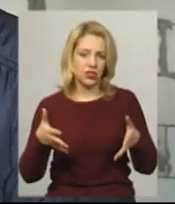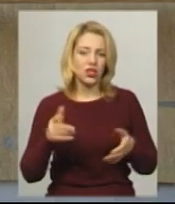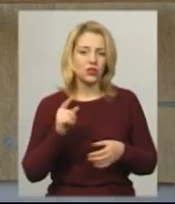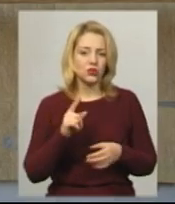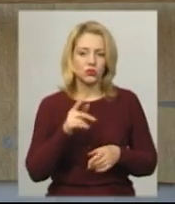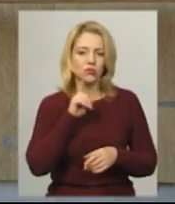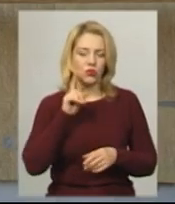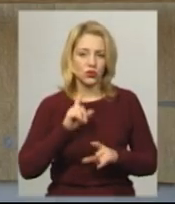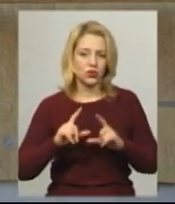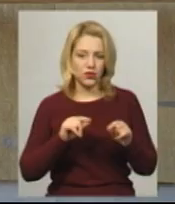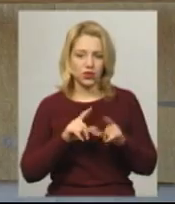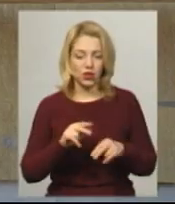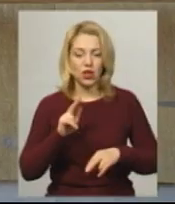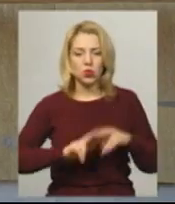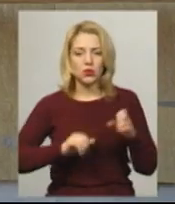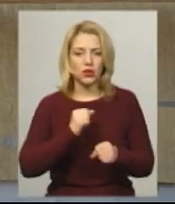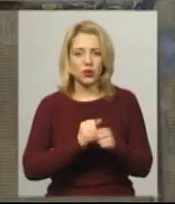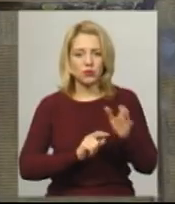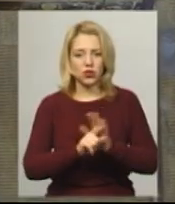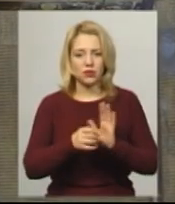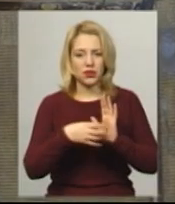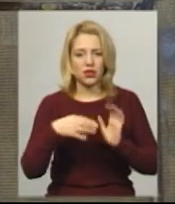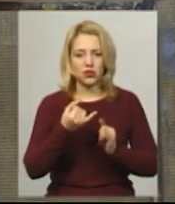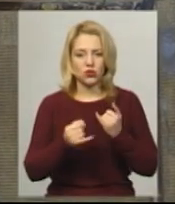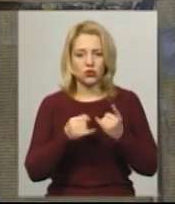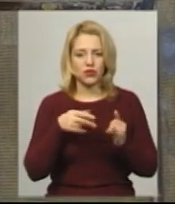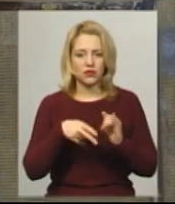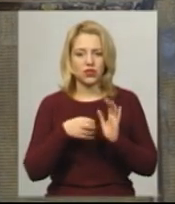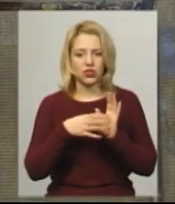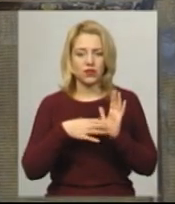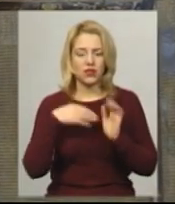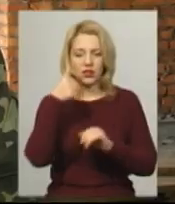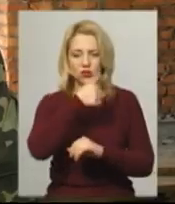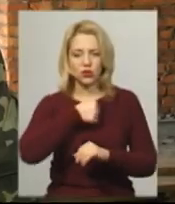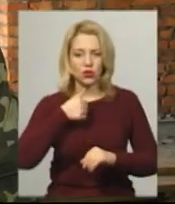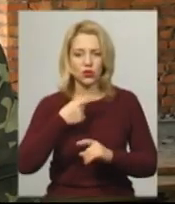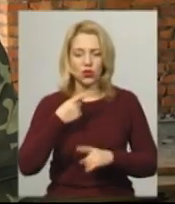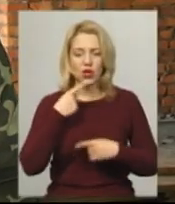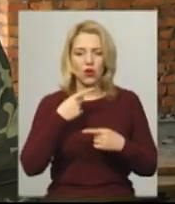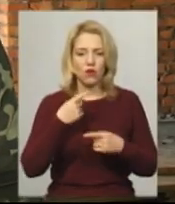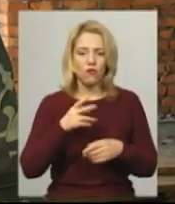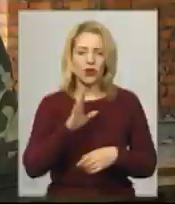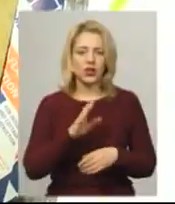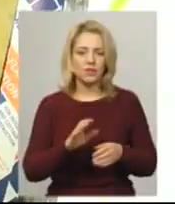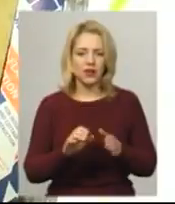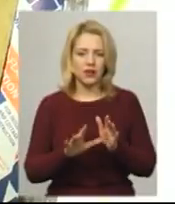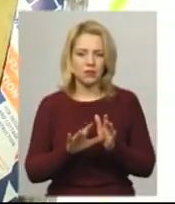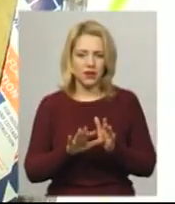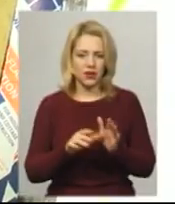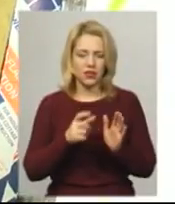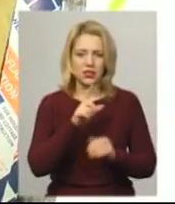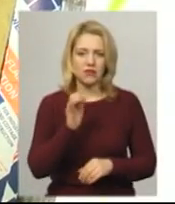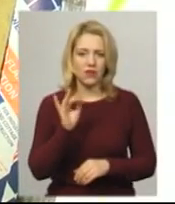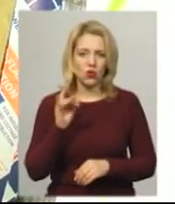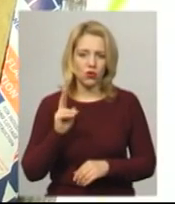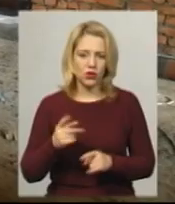трохи виїжджає. Будівельні роботи розпочали 15 жовтня 2019 року, каже виконроб Микола Звірок. Додає, загальна